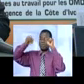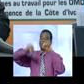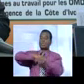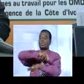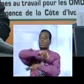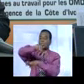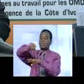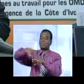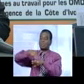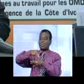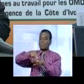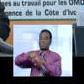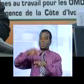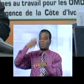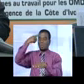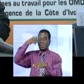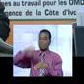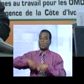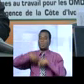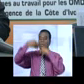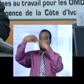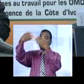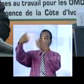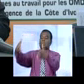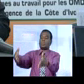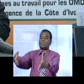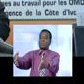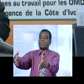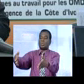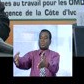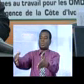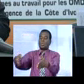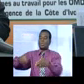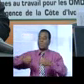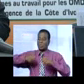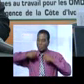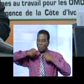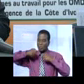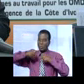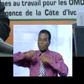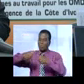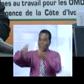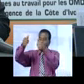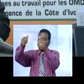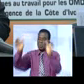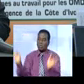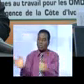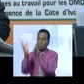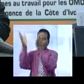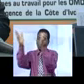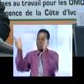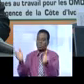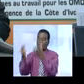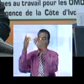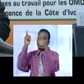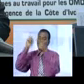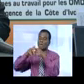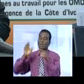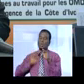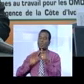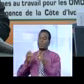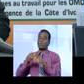République afin de donner un coup d'accélérateur à notre